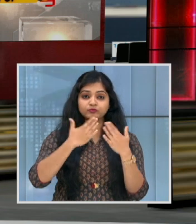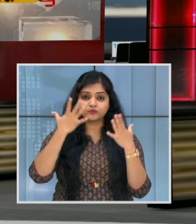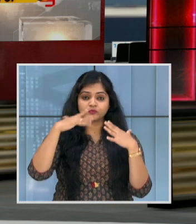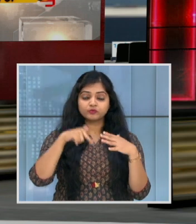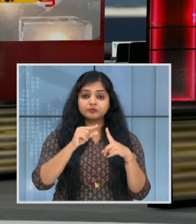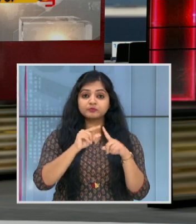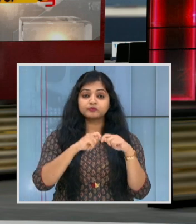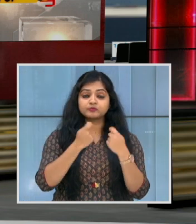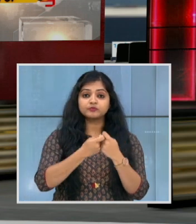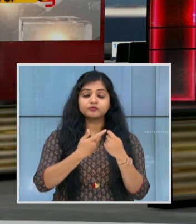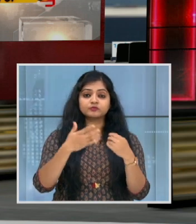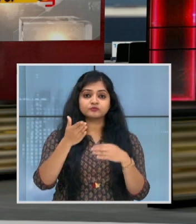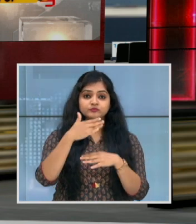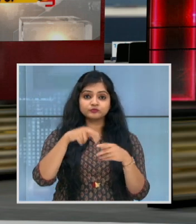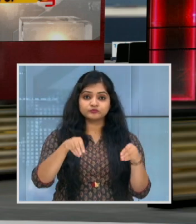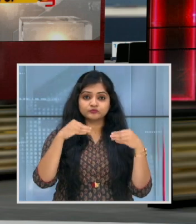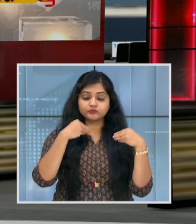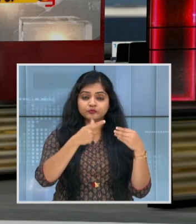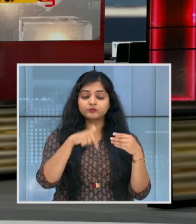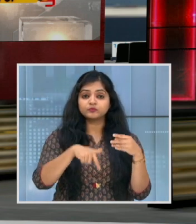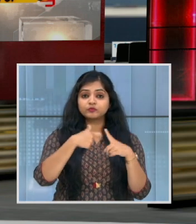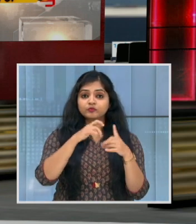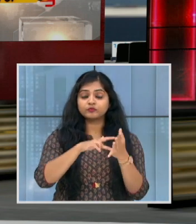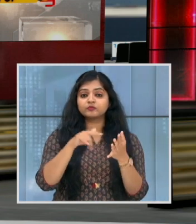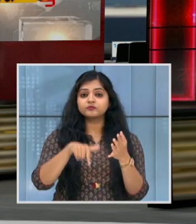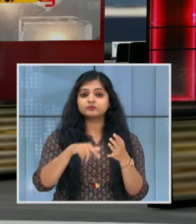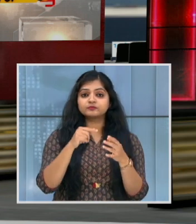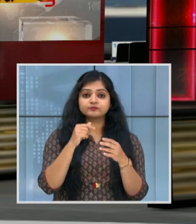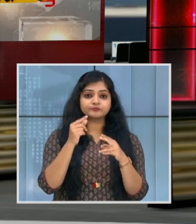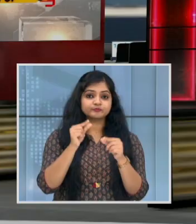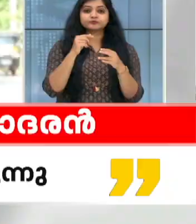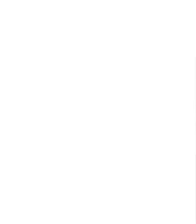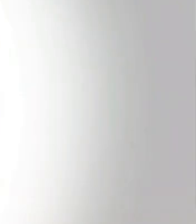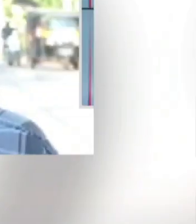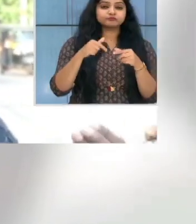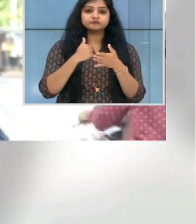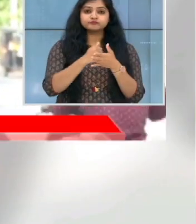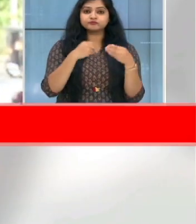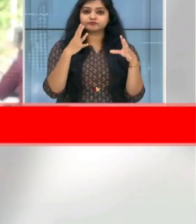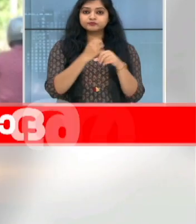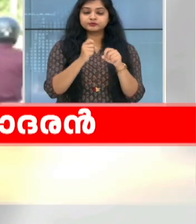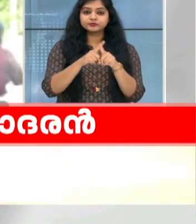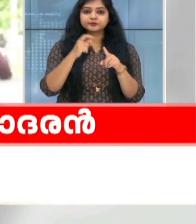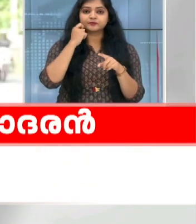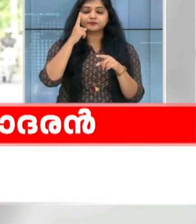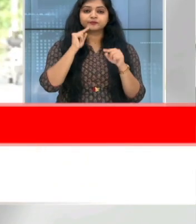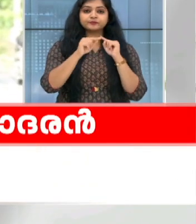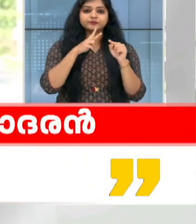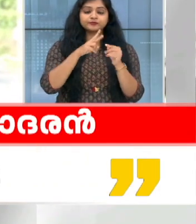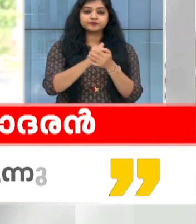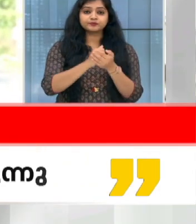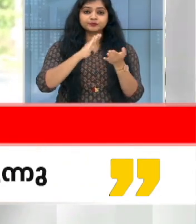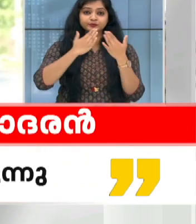പതാക പുതപ്പിക്കാൻ പോലും കൊണ്ടോട്ടിയിലെ സഖാക്കൾ തയ്യാറായില്ലെന്നും സഹോദരൻ കുറ്റപ്പെടുത്തി. ഈ മരണം കഴിഞ്ഞ് ഈ ബോഡി